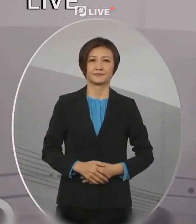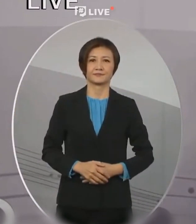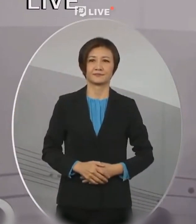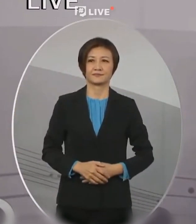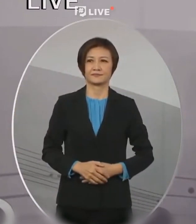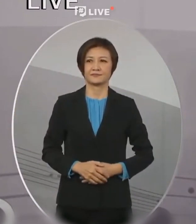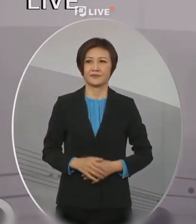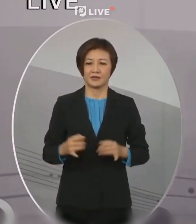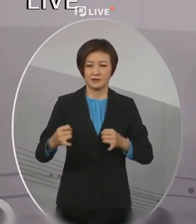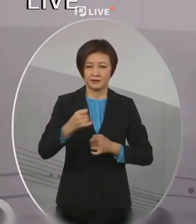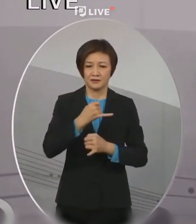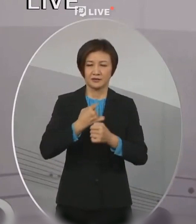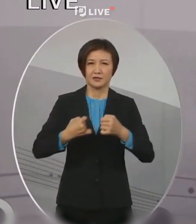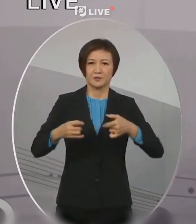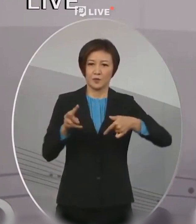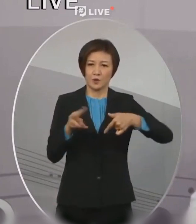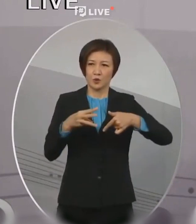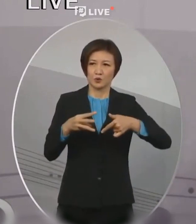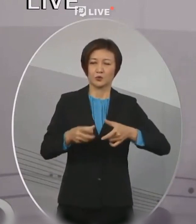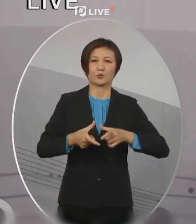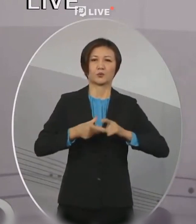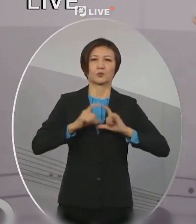修复细胞，